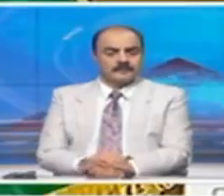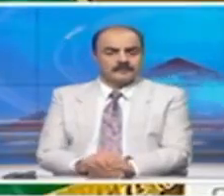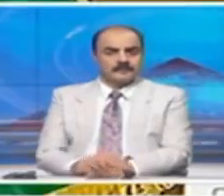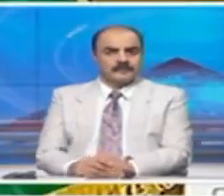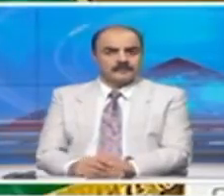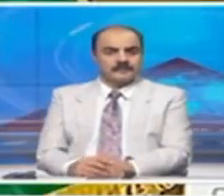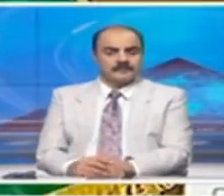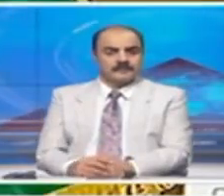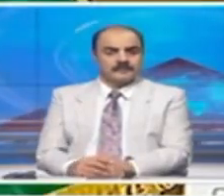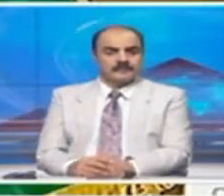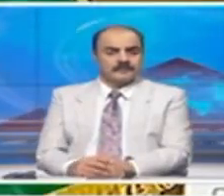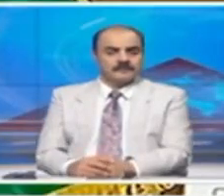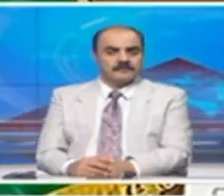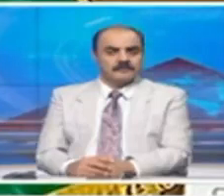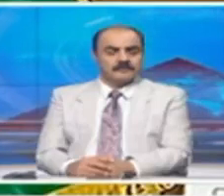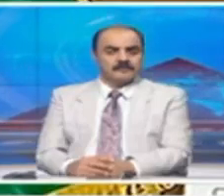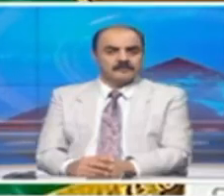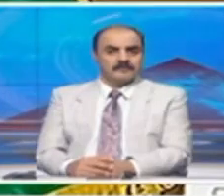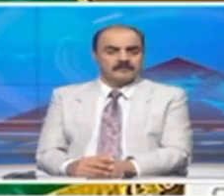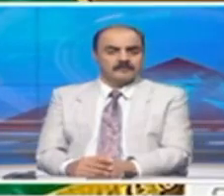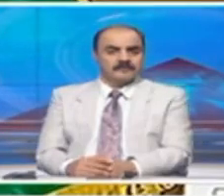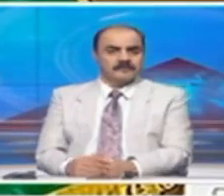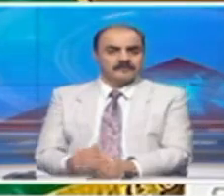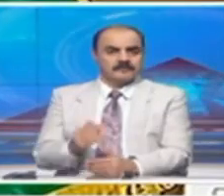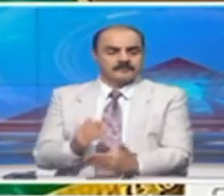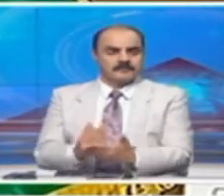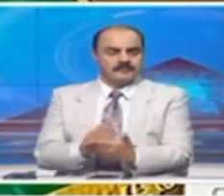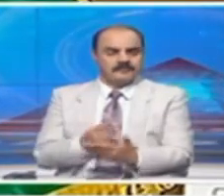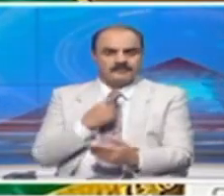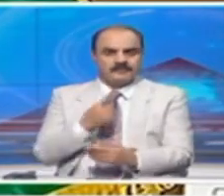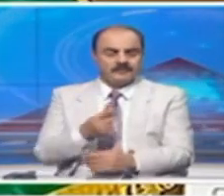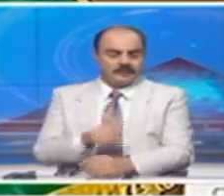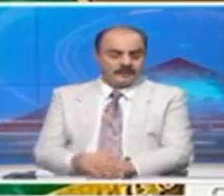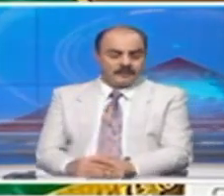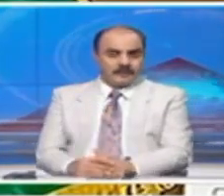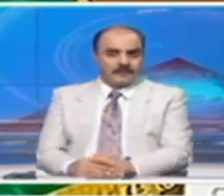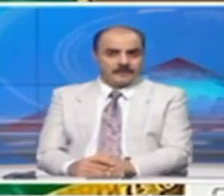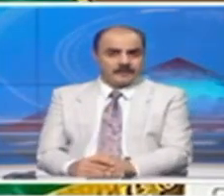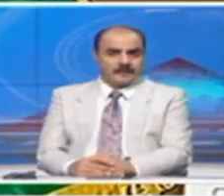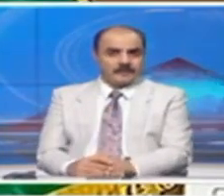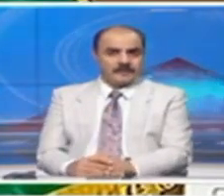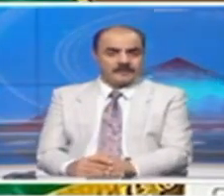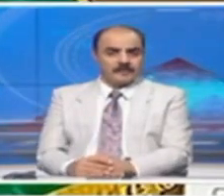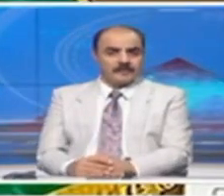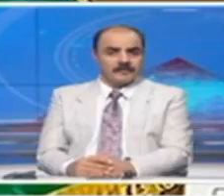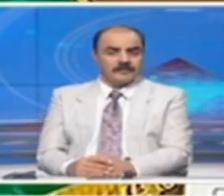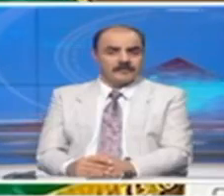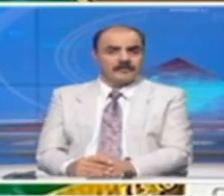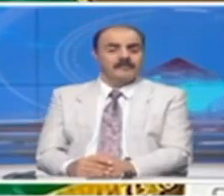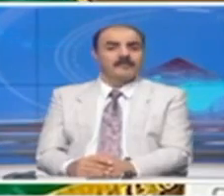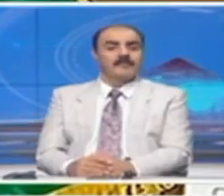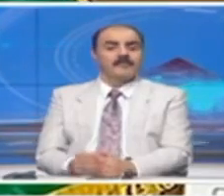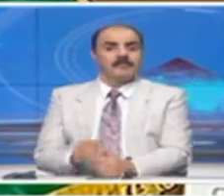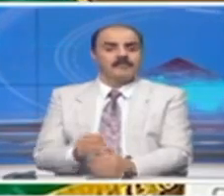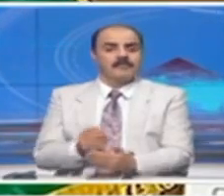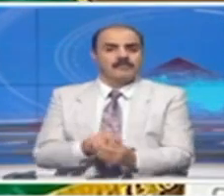مساندة الجهود الدولية والإسلامية والعربية والأممية الرامية إلى إنجاح عملية